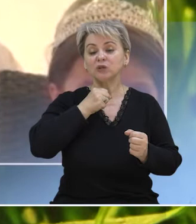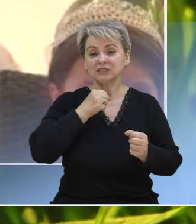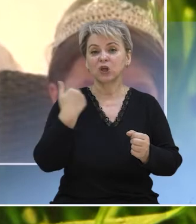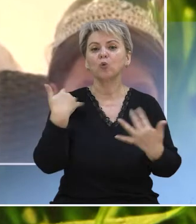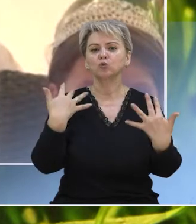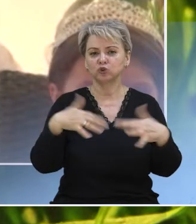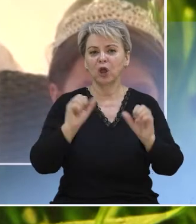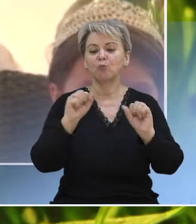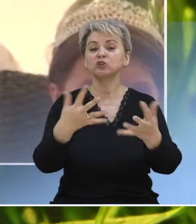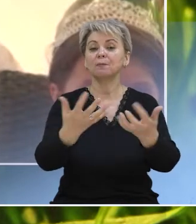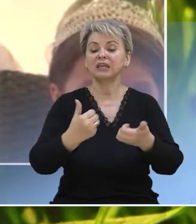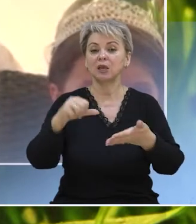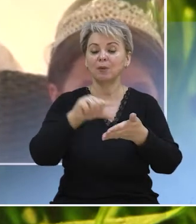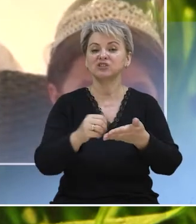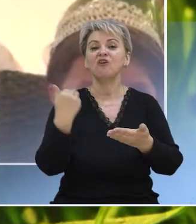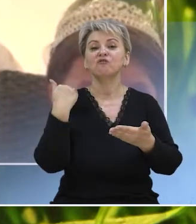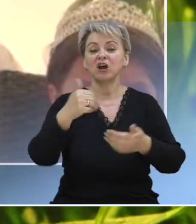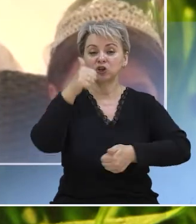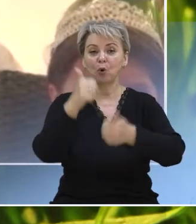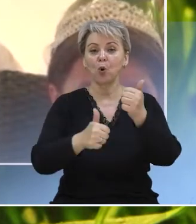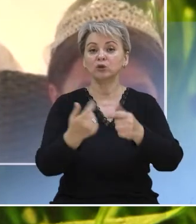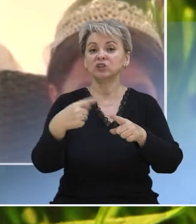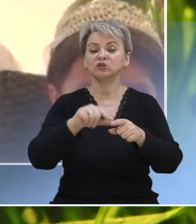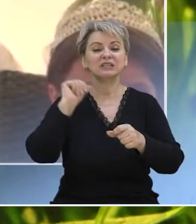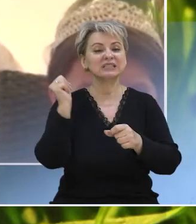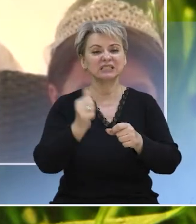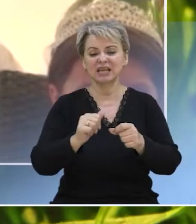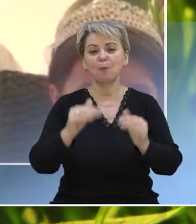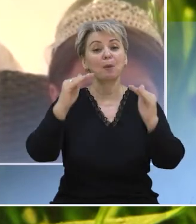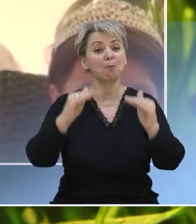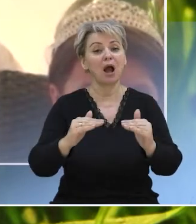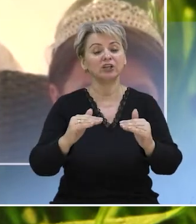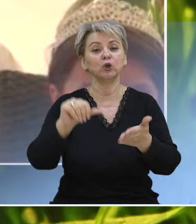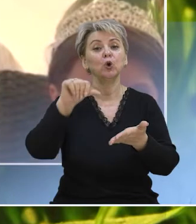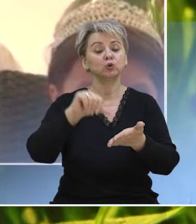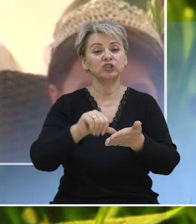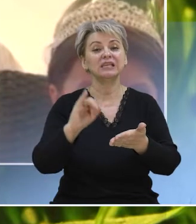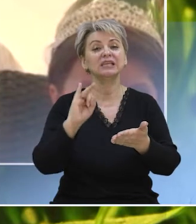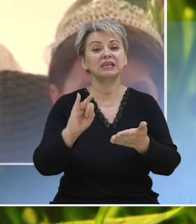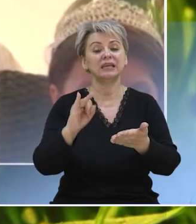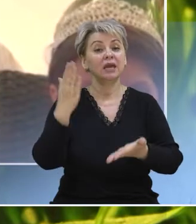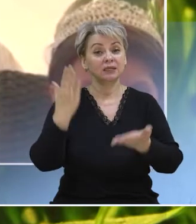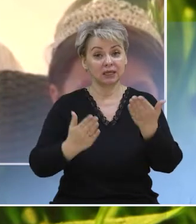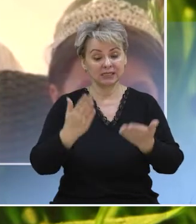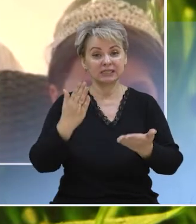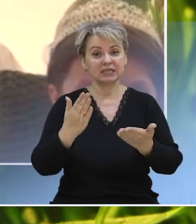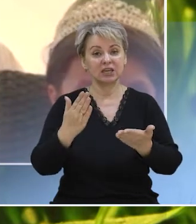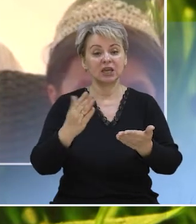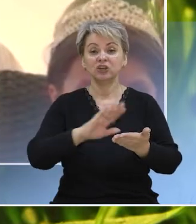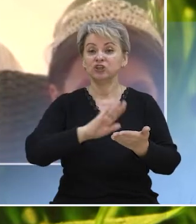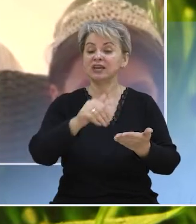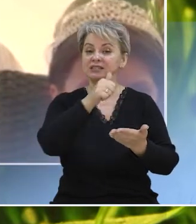какого возраста уже можно принимать участие вот в вашем конкурсе? То есть самый маленький, что ли, участник? И